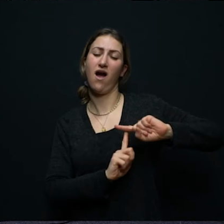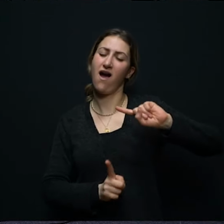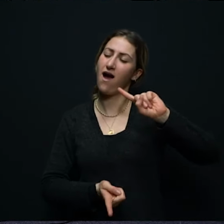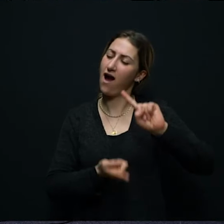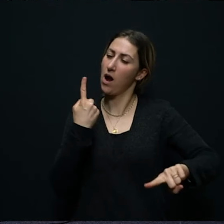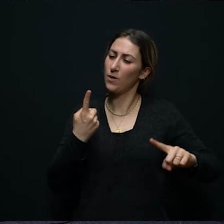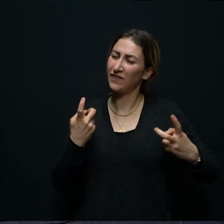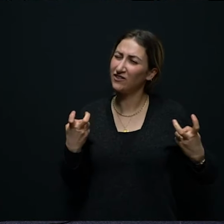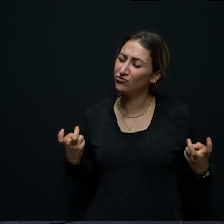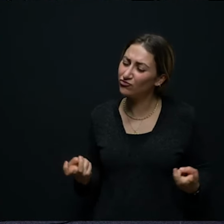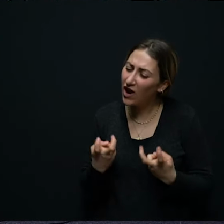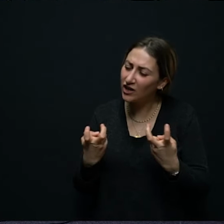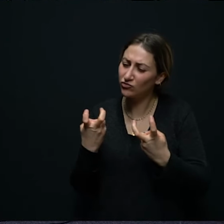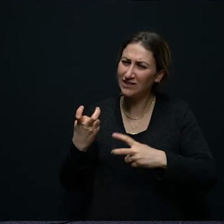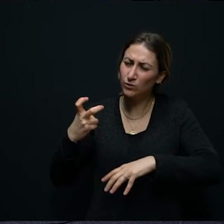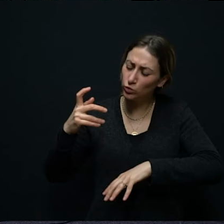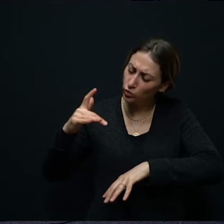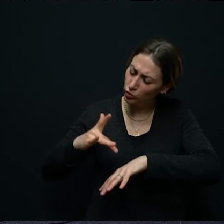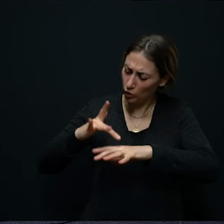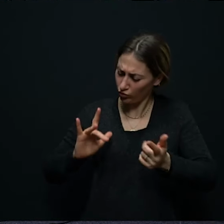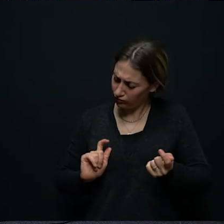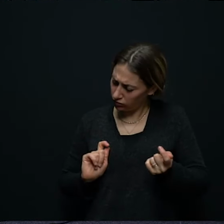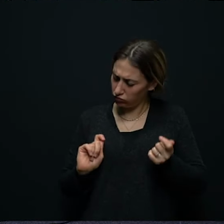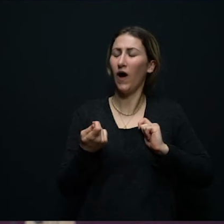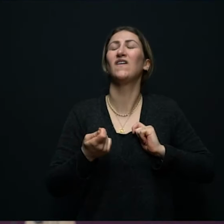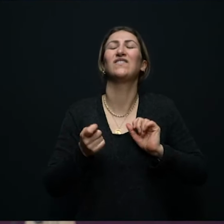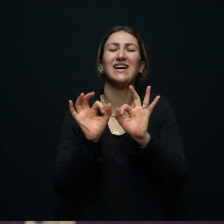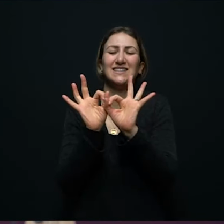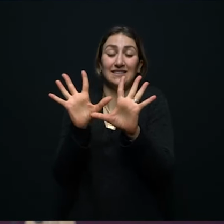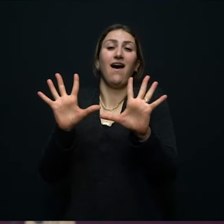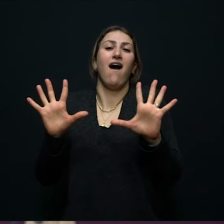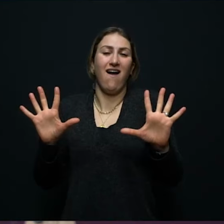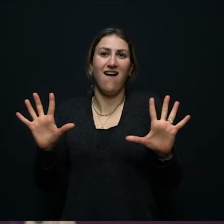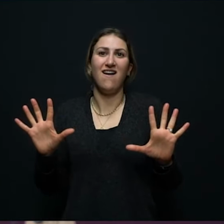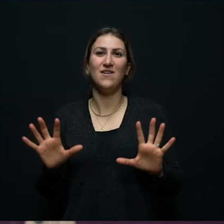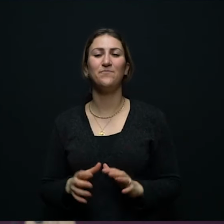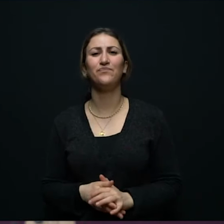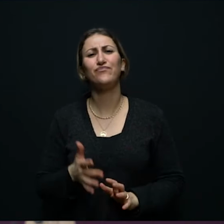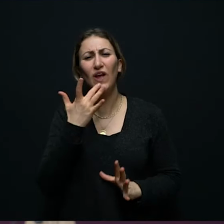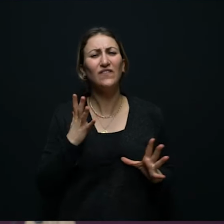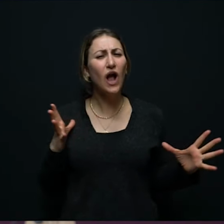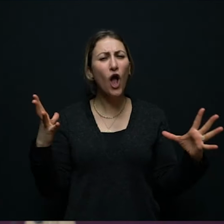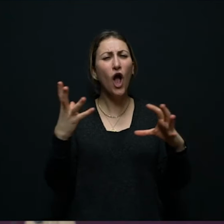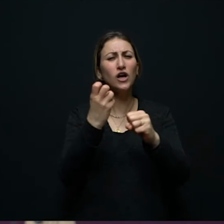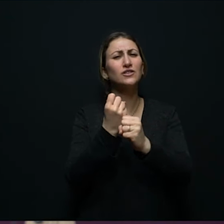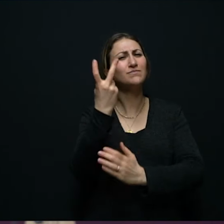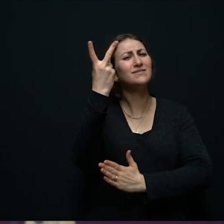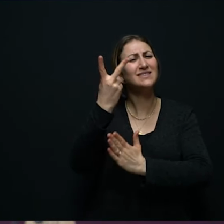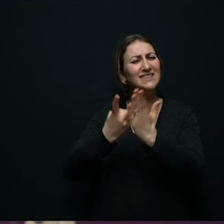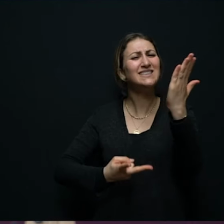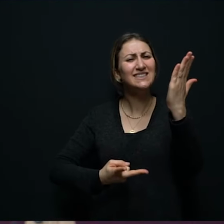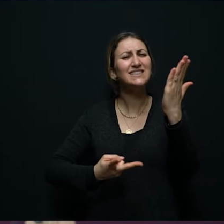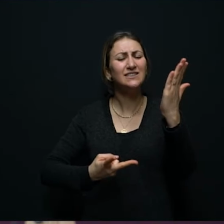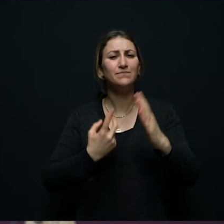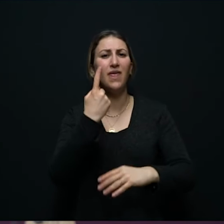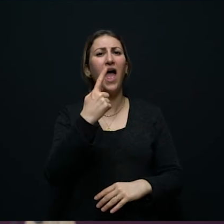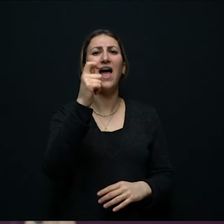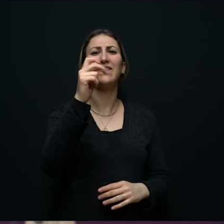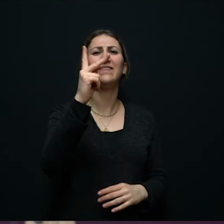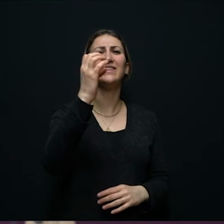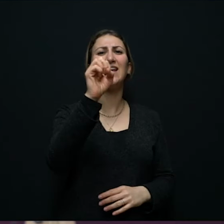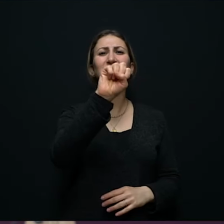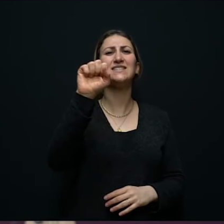aimer et à rechercher j'aimerais prendre un passage dans 1 thessaloniciens au chapitre 5 2